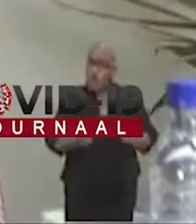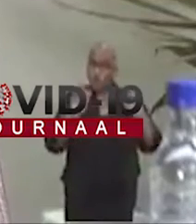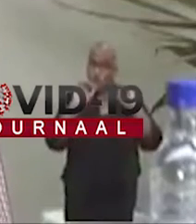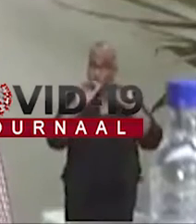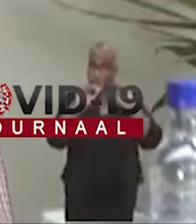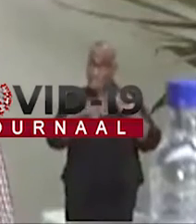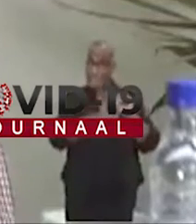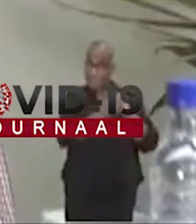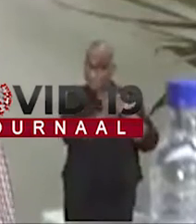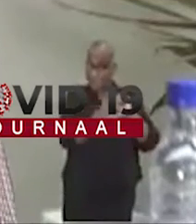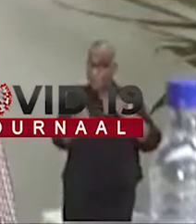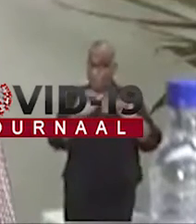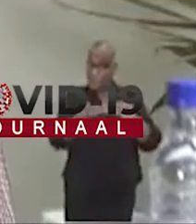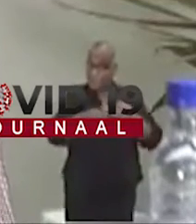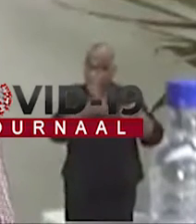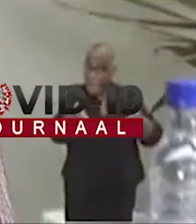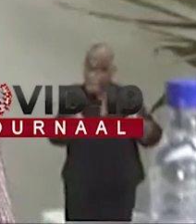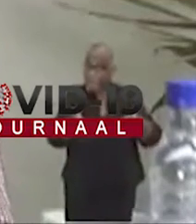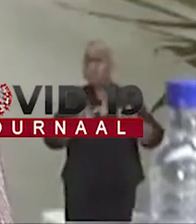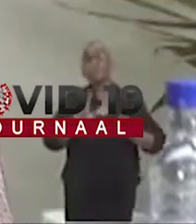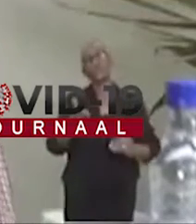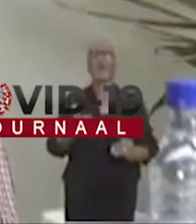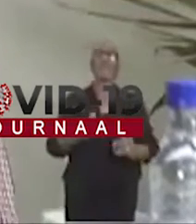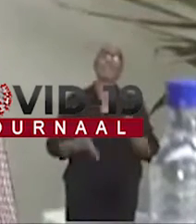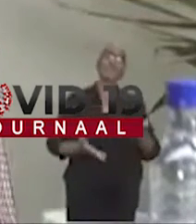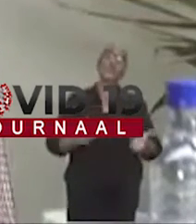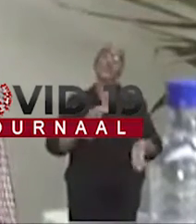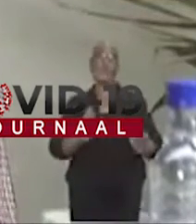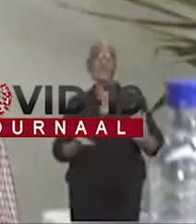informatie toch nog twijfelen.